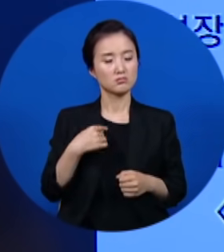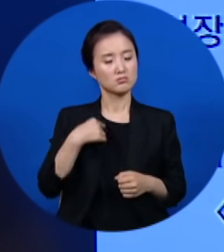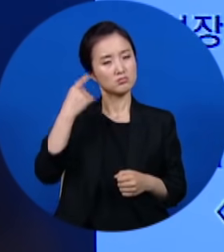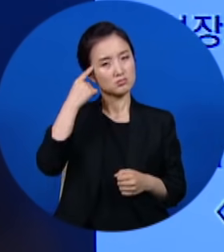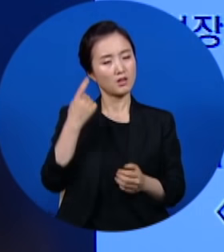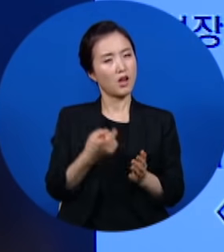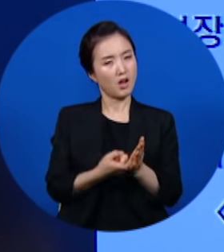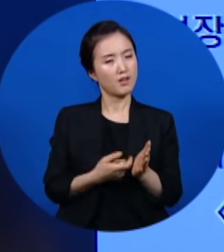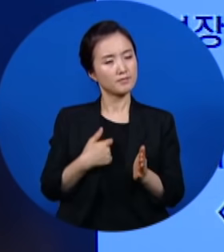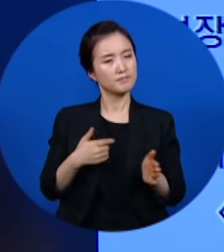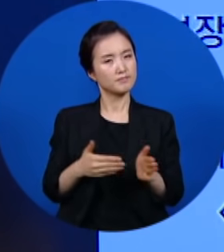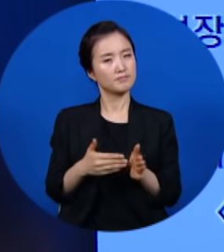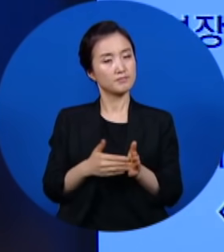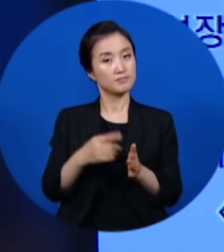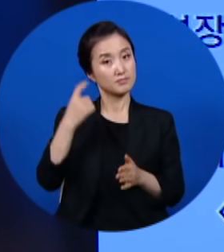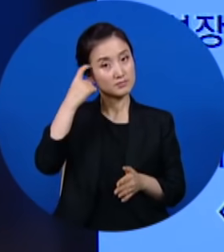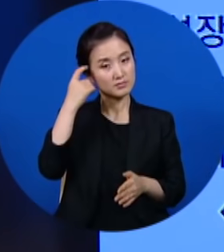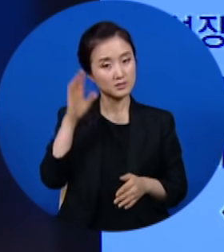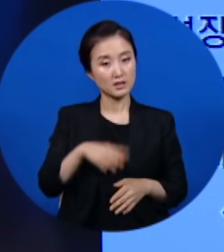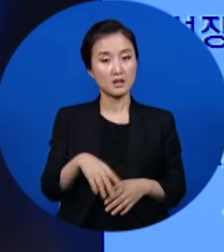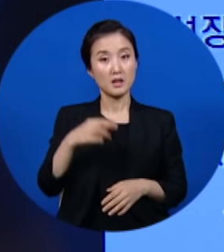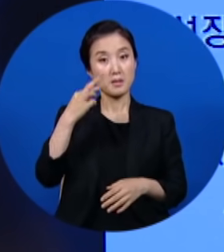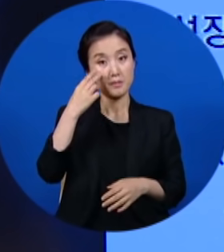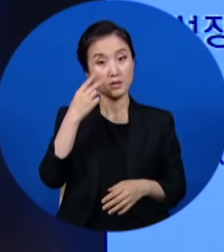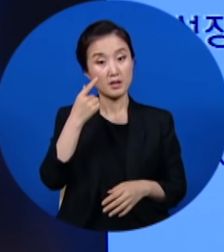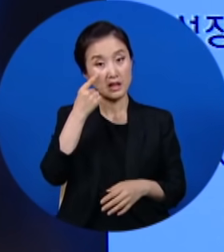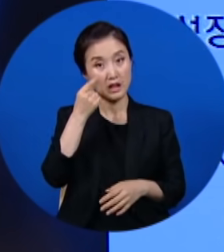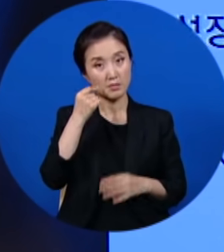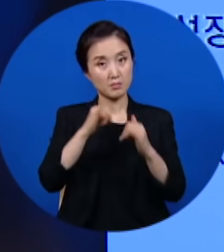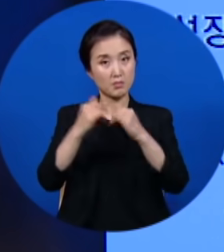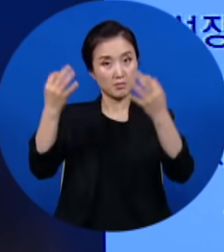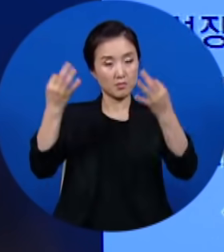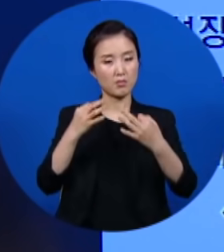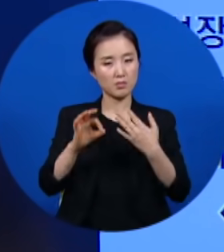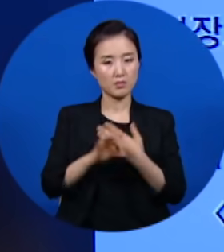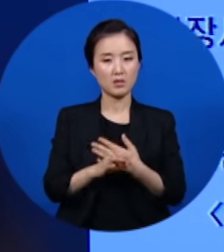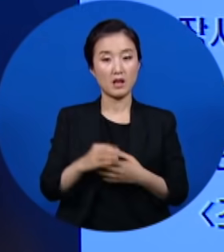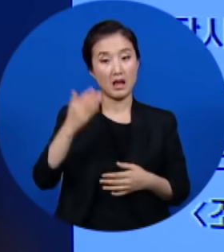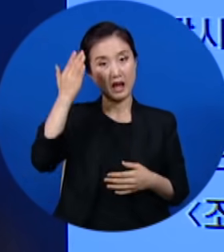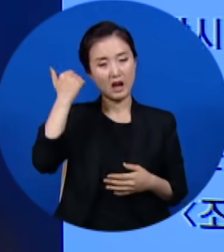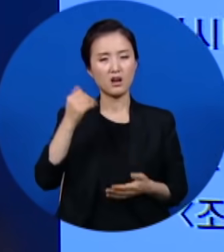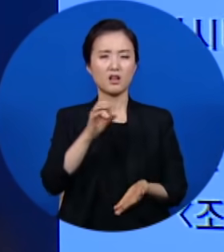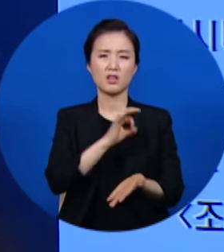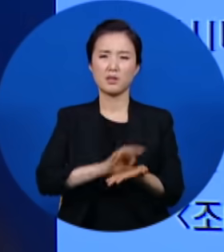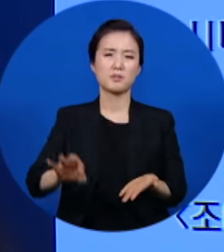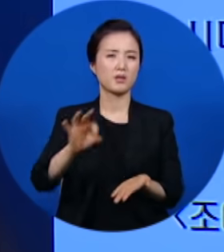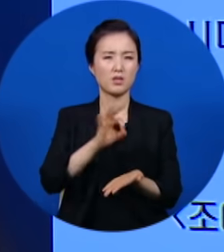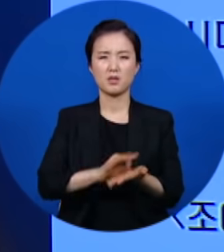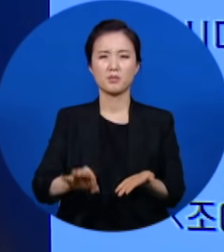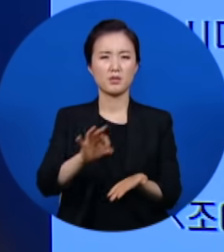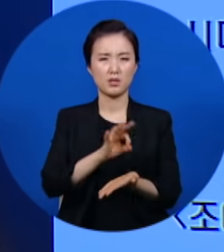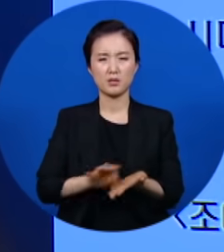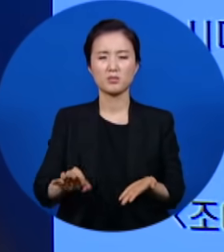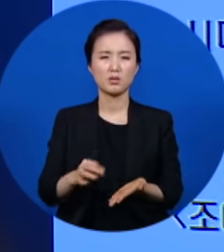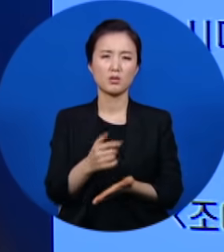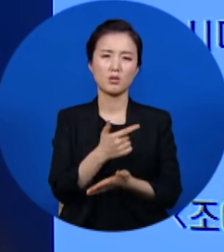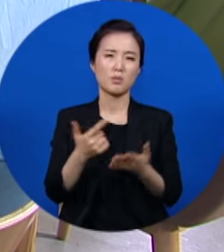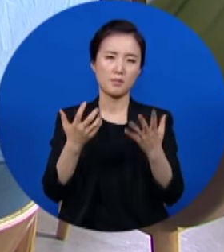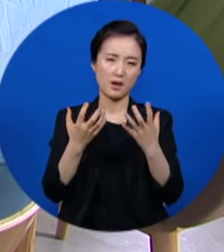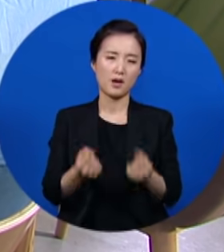생각하는데 미국 일본 선진국 사람들이 우리를 보며 는 너무나 낭비 요인 거품 요인이 많다는